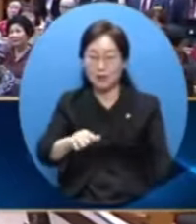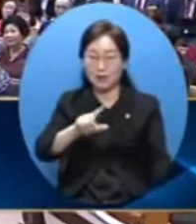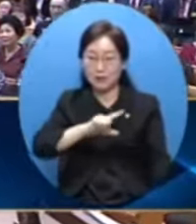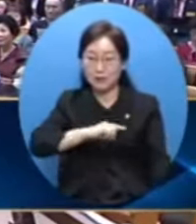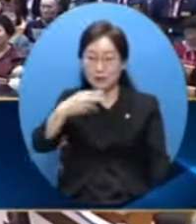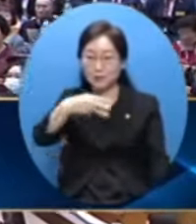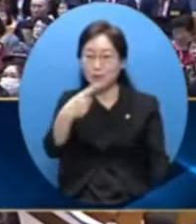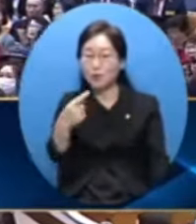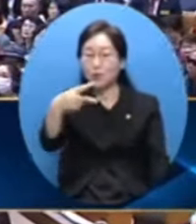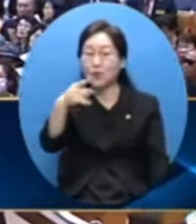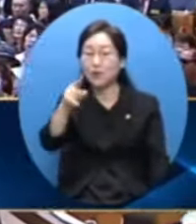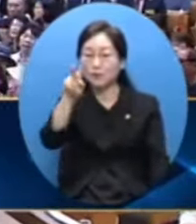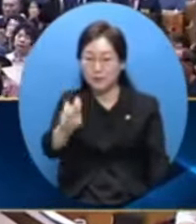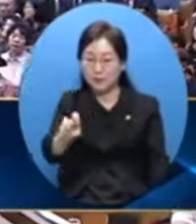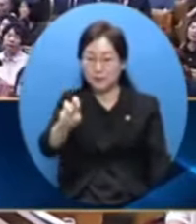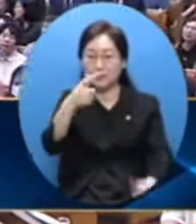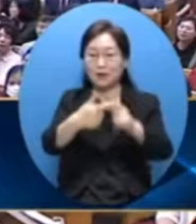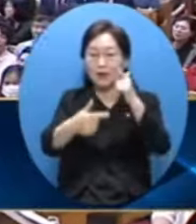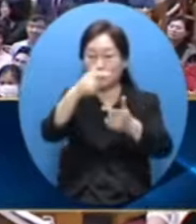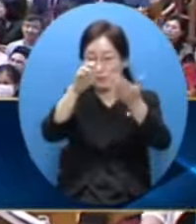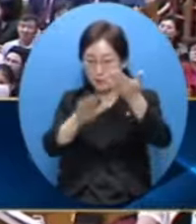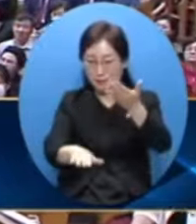로뎀나무 아래서.